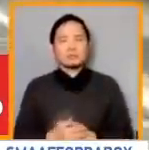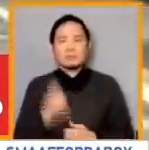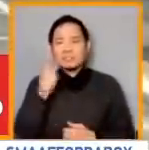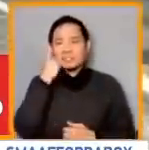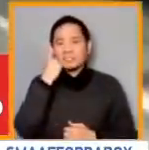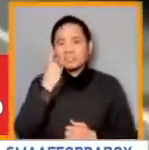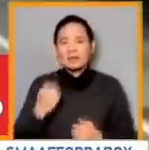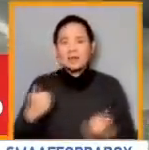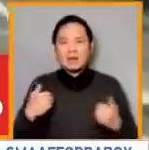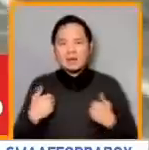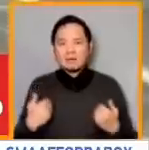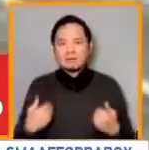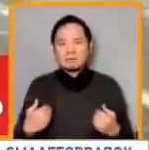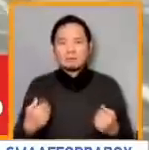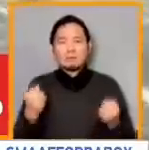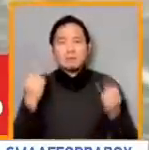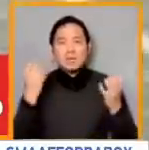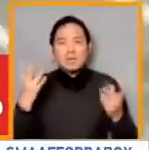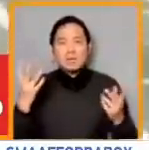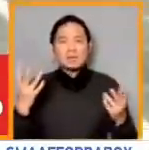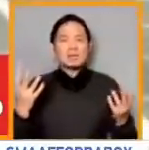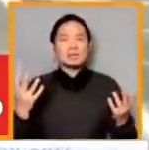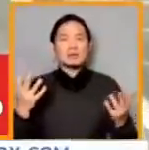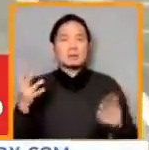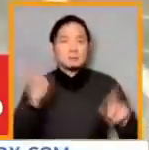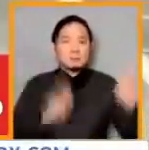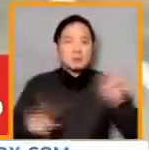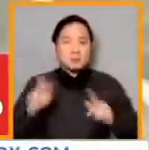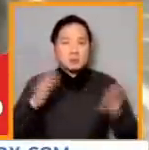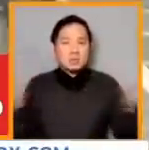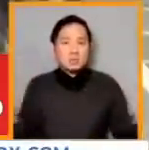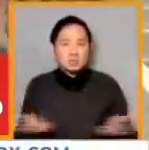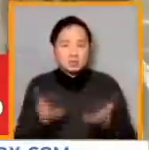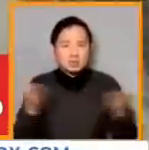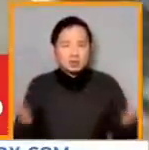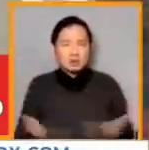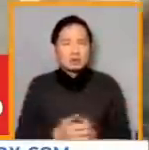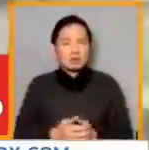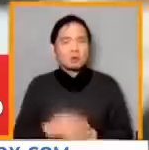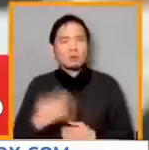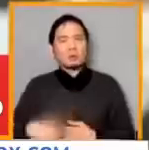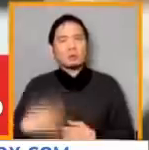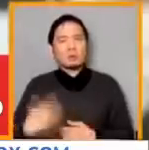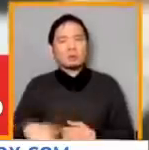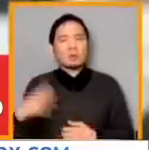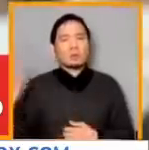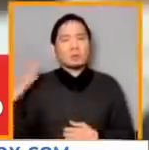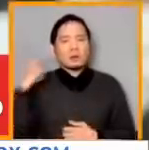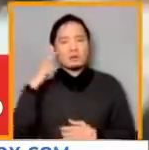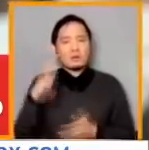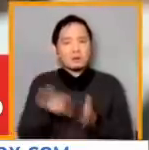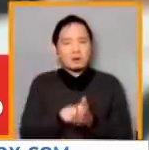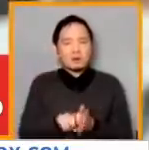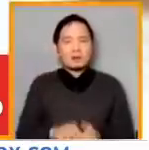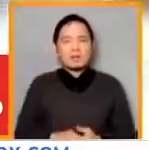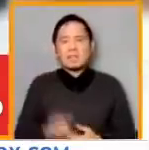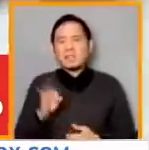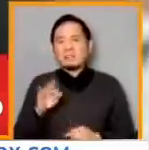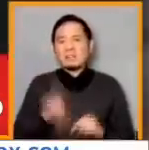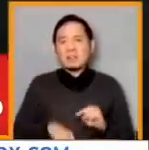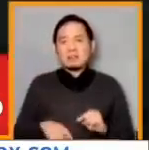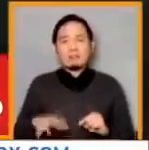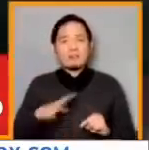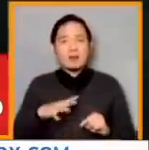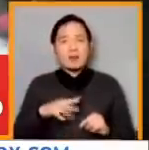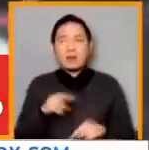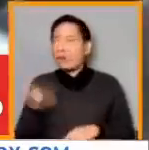mas makapal pa talaga yung volume ng mga tao, yung mga pasahero na nag-aabang. At kapag hindi sila makasakay, tatakbo na naman sila